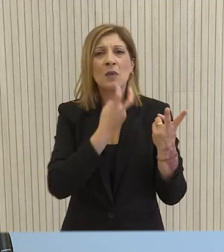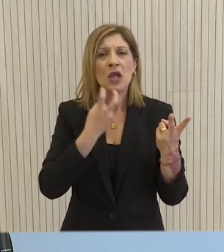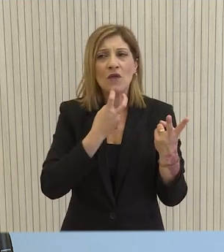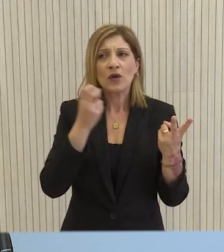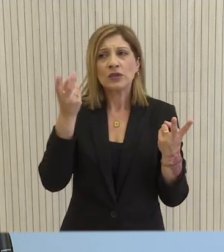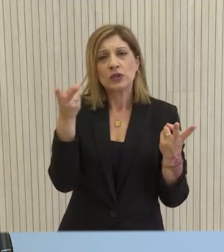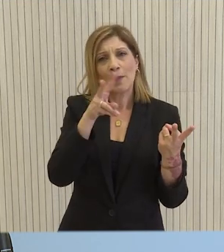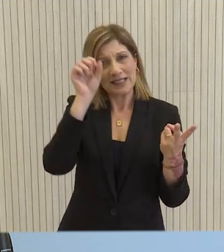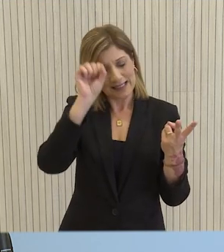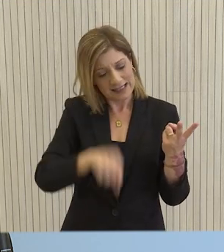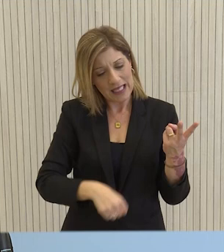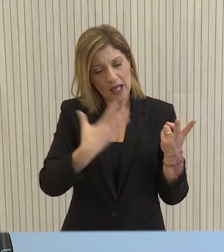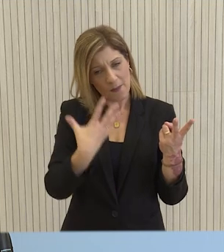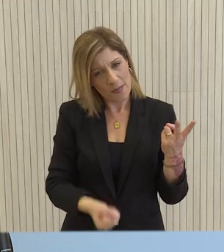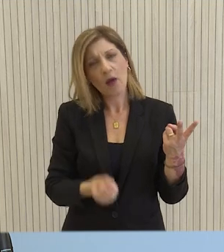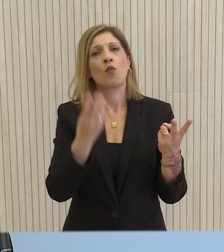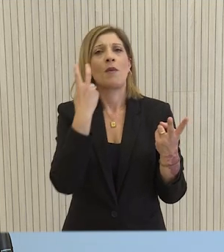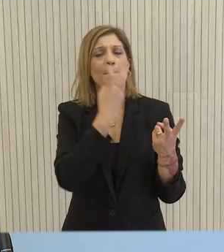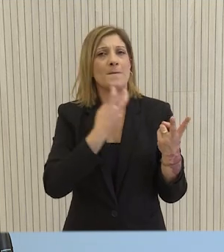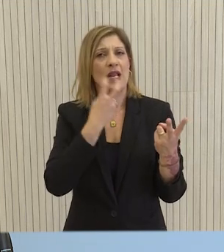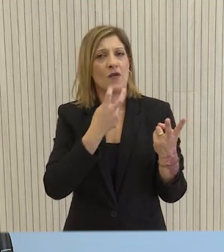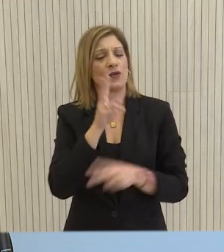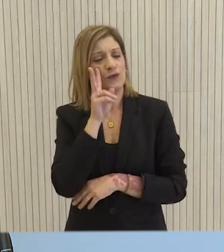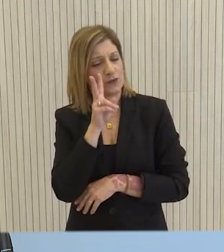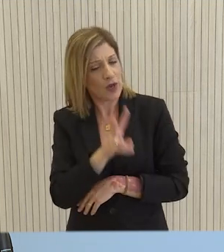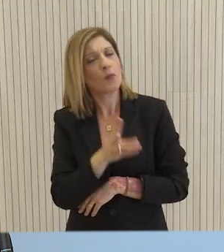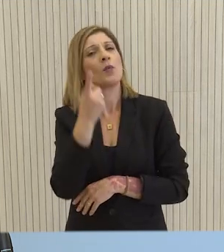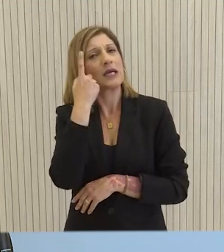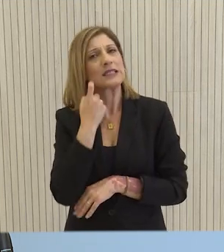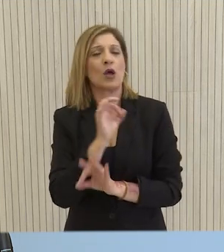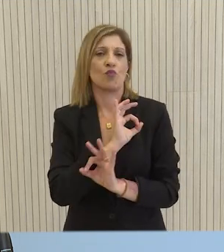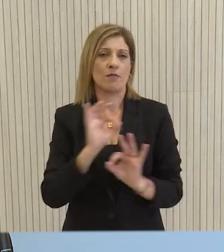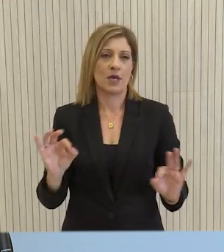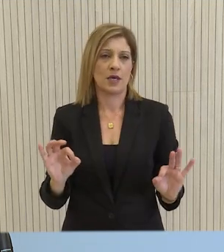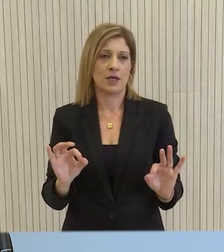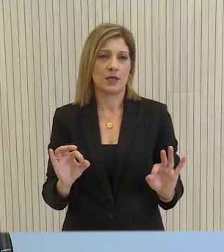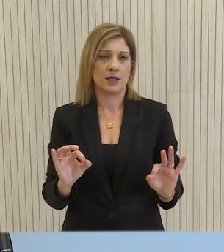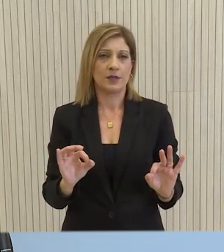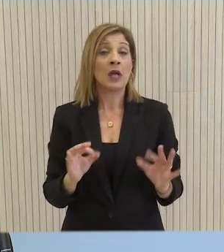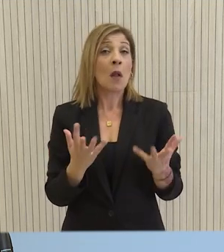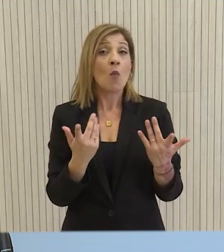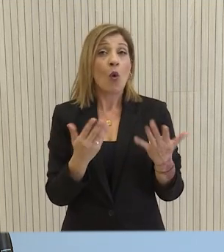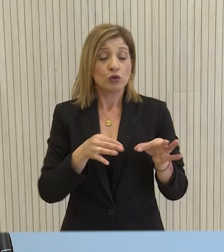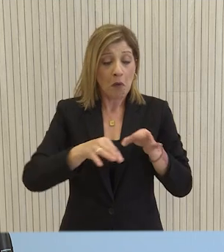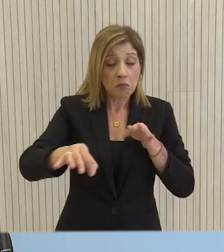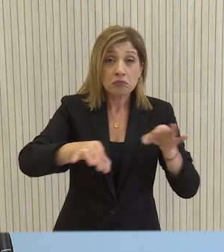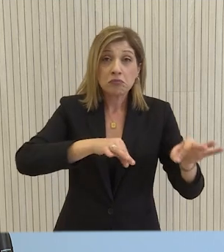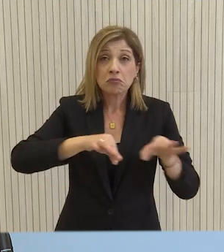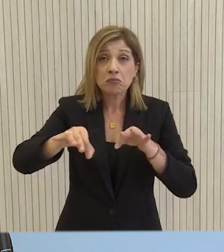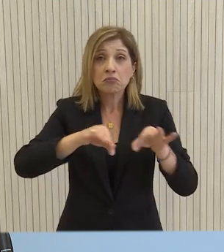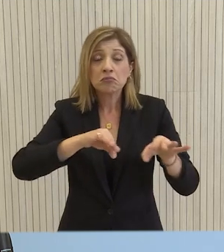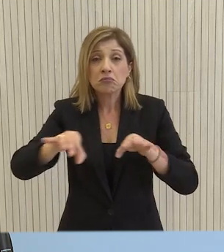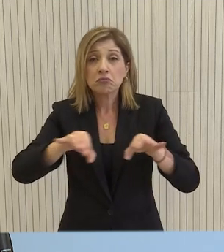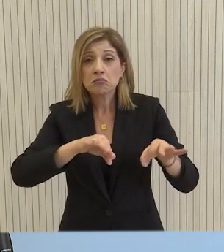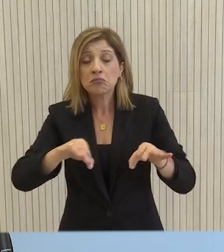Έχουμε αντιλαμβάνεστε ότι υπάρχει πληροφόρηση, παρακολουθούμε στενά διαρκώς. Όση έκταση. Έχουν ακουστεί αυτά τα